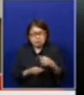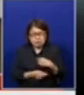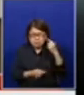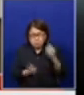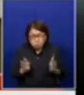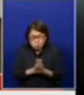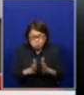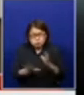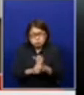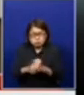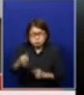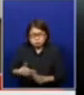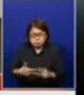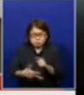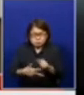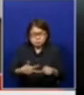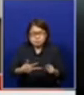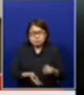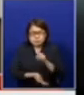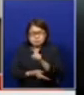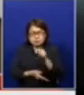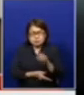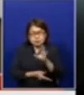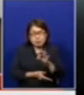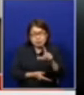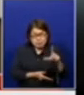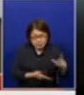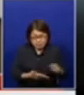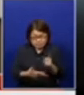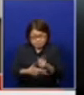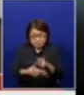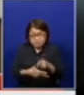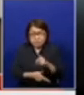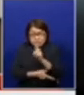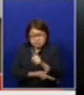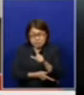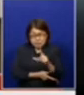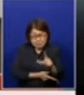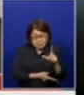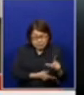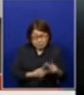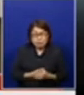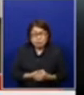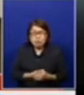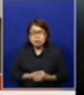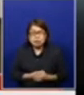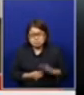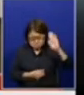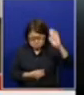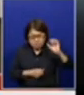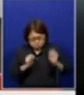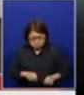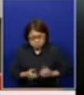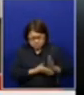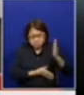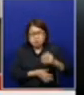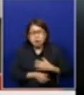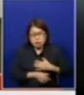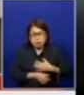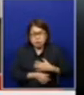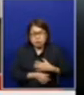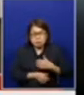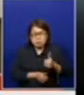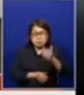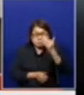านแต่ไอ้ฉบับ1ล้านล้านเนี่ยผมเต็มใจยกมือให้เพราะผ